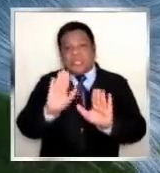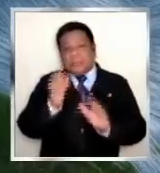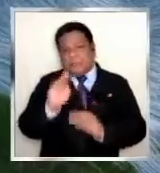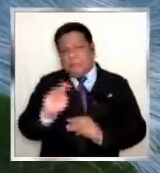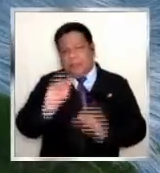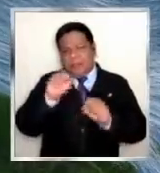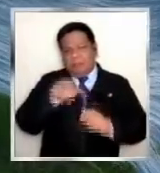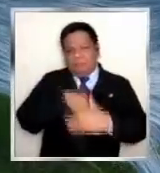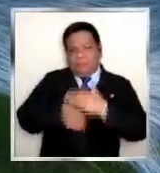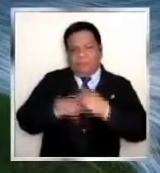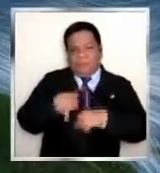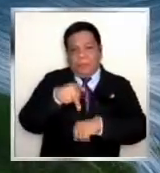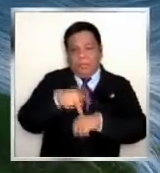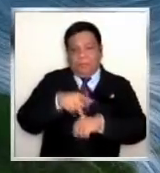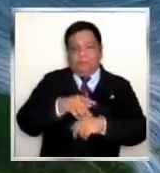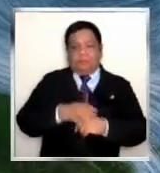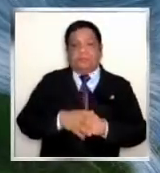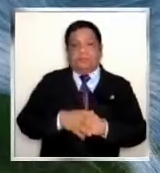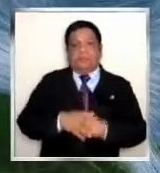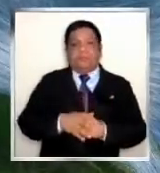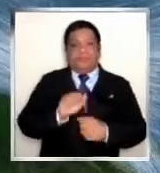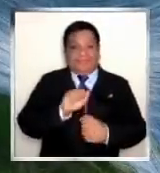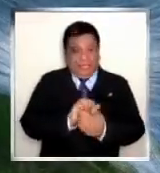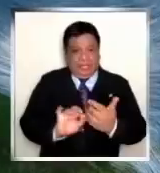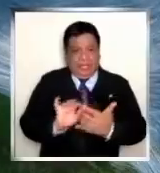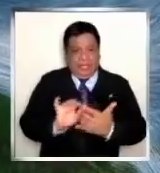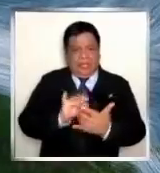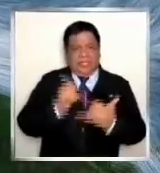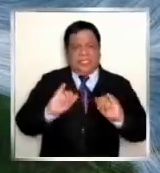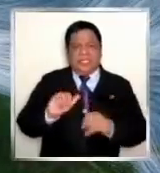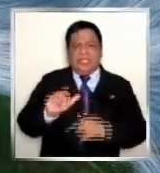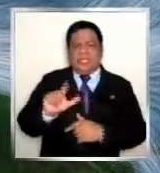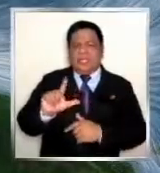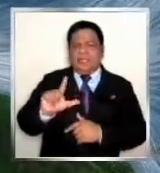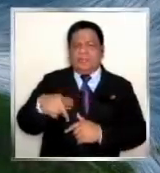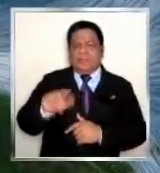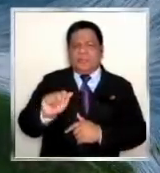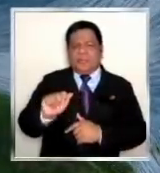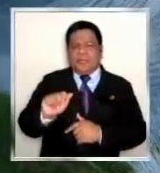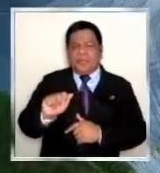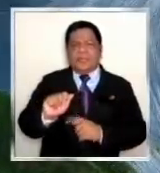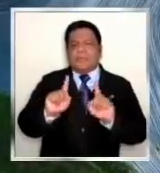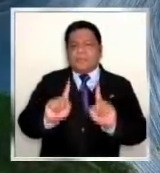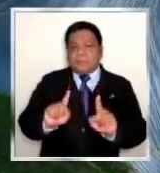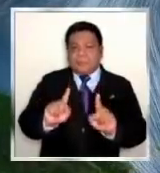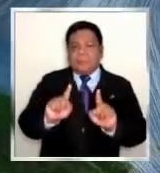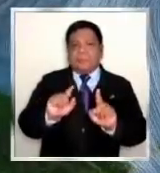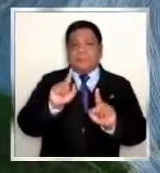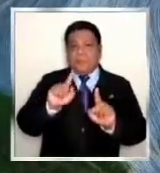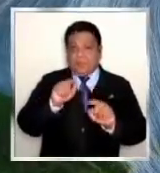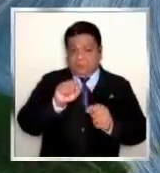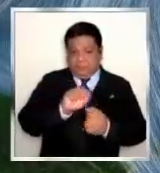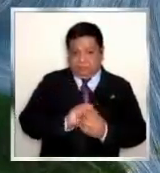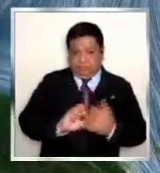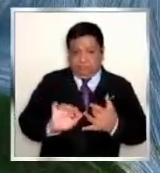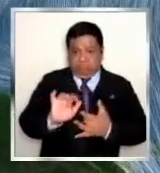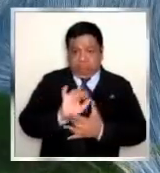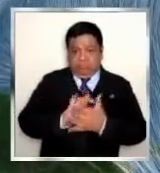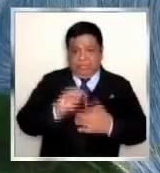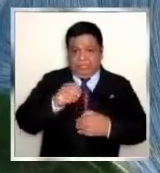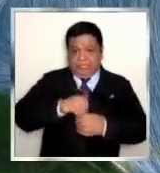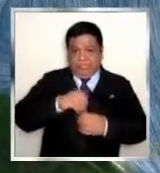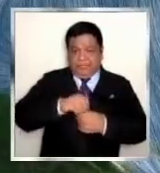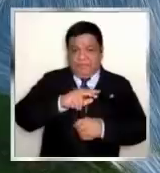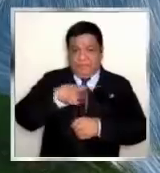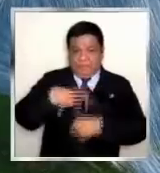Posibleng isang LPA pa yan pagpasok sa PIR. Pero mga kapuso, habang nasa loob ng Area of Responsibility, posibleng